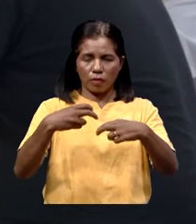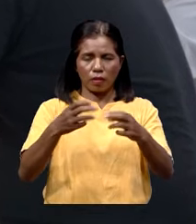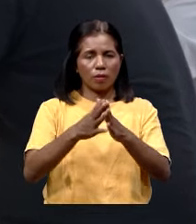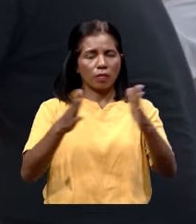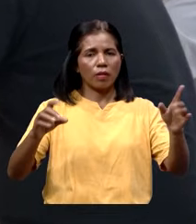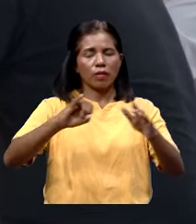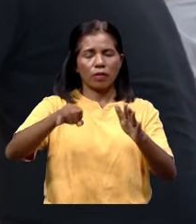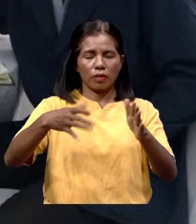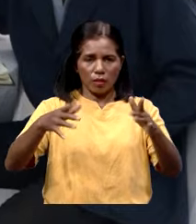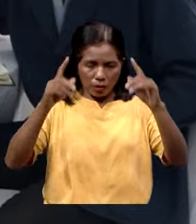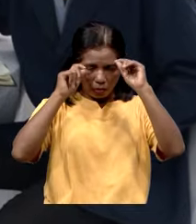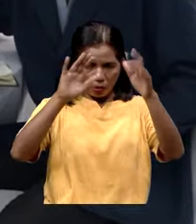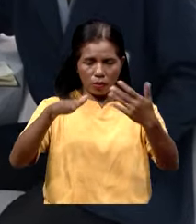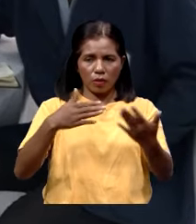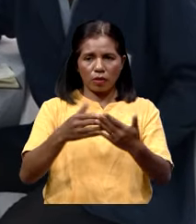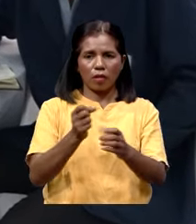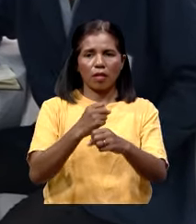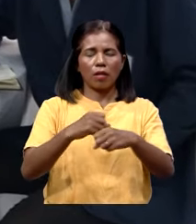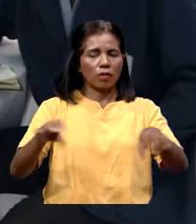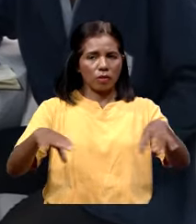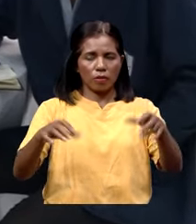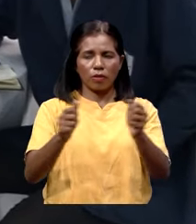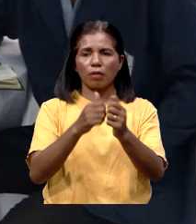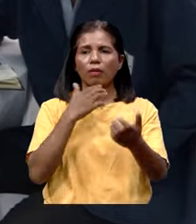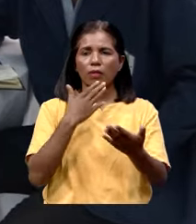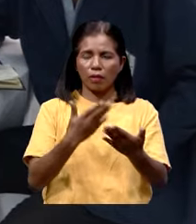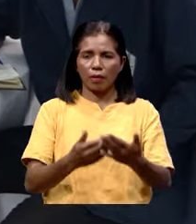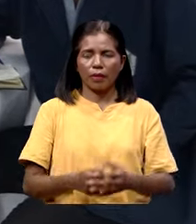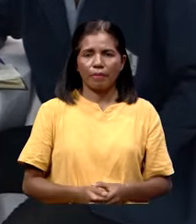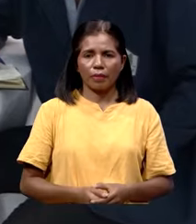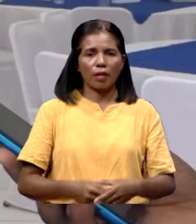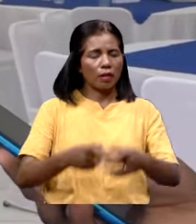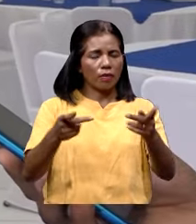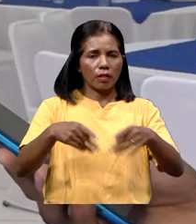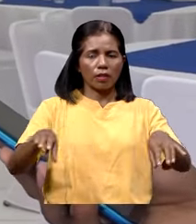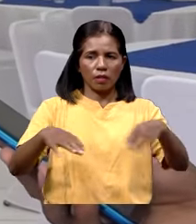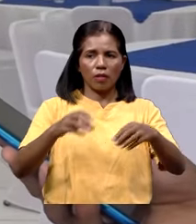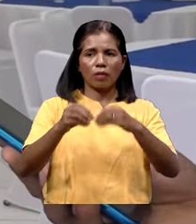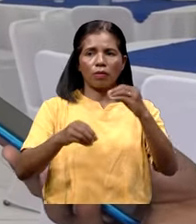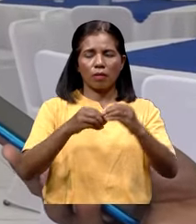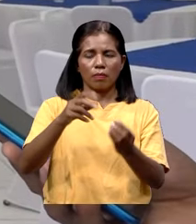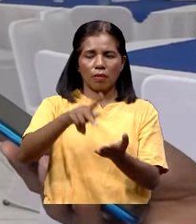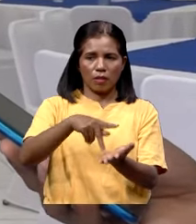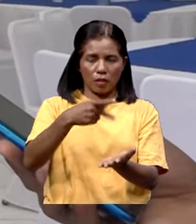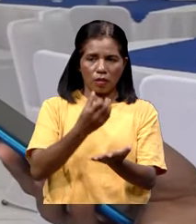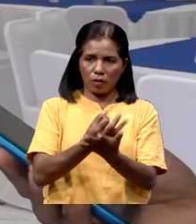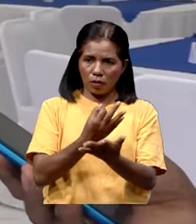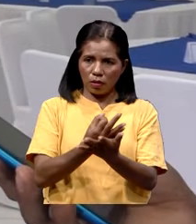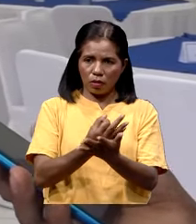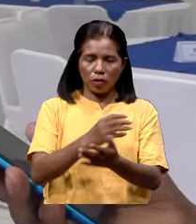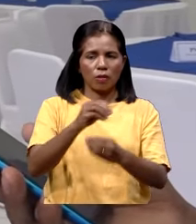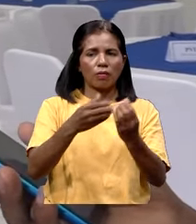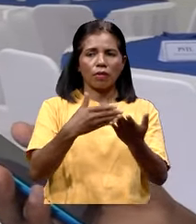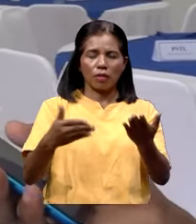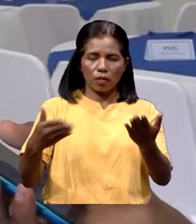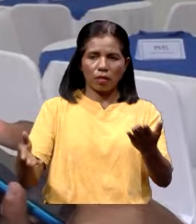ba jornalista timoruan Sira, hori alauknar ho diak. Condição serviço. Ne quando va sera, quando va salari, quando va equipamento,